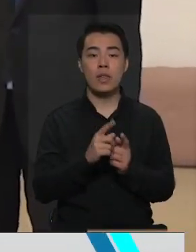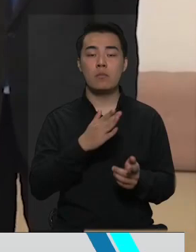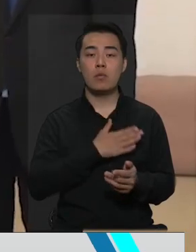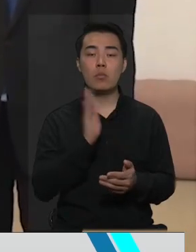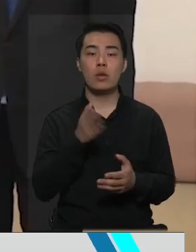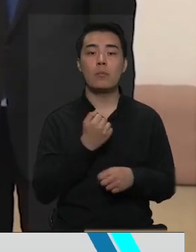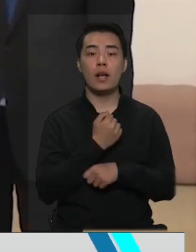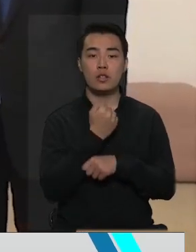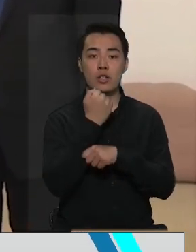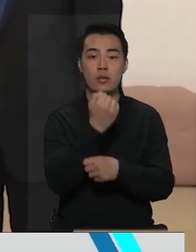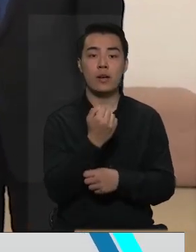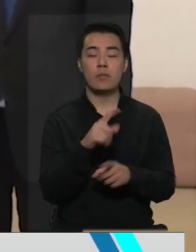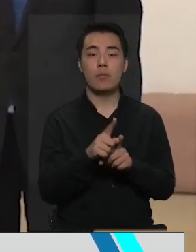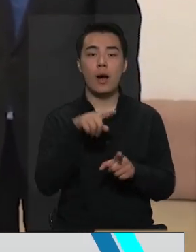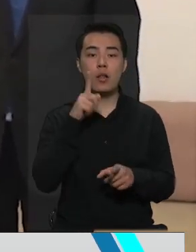поддерживать